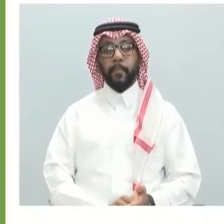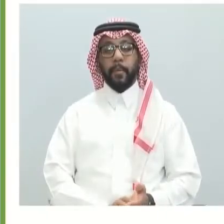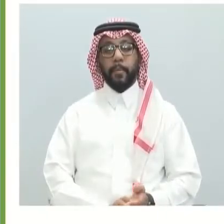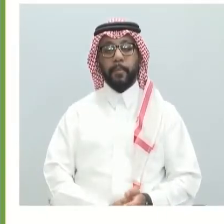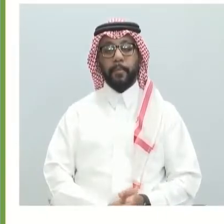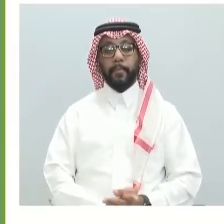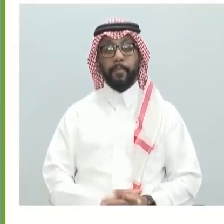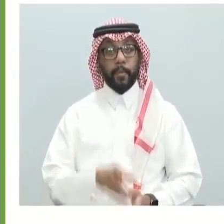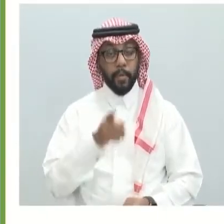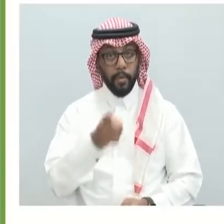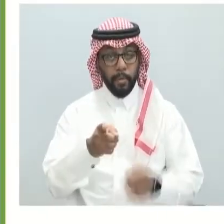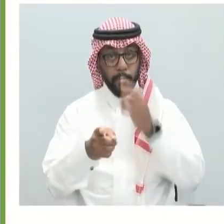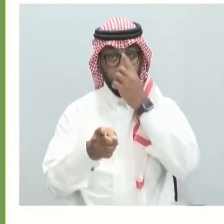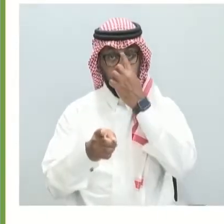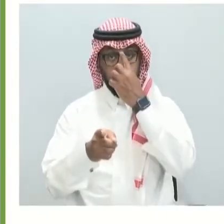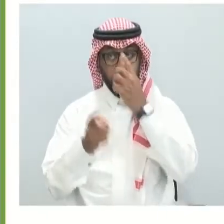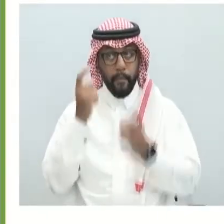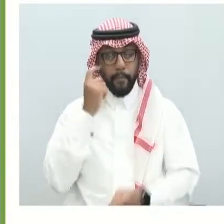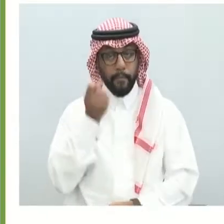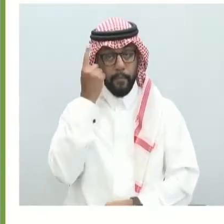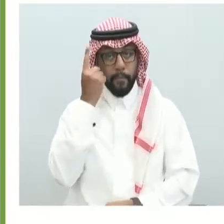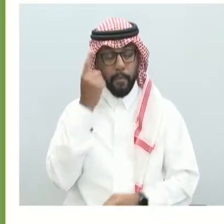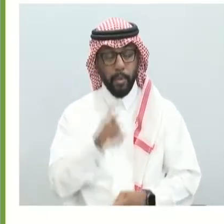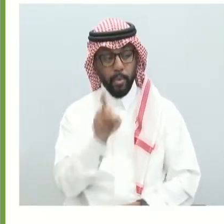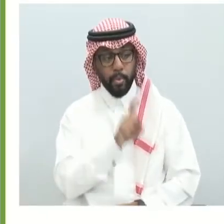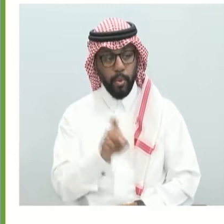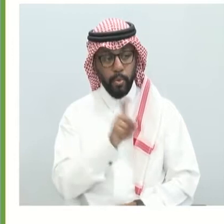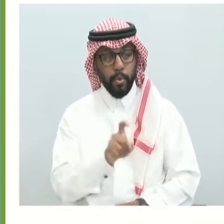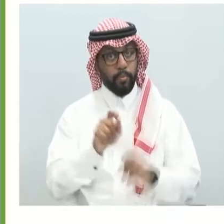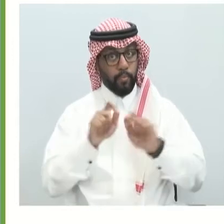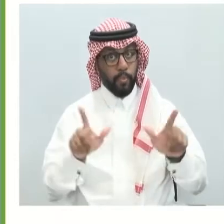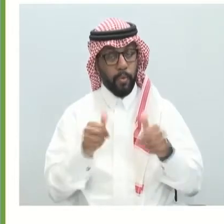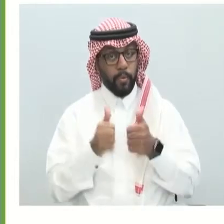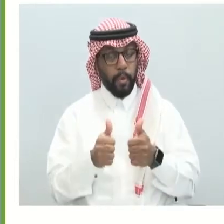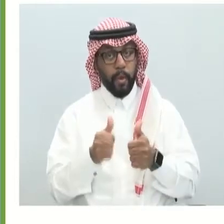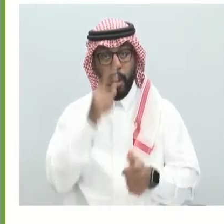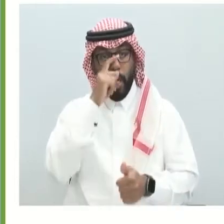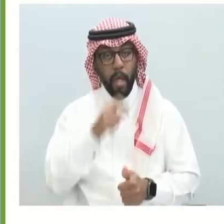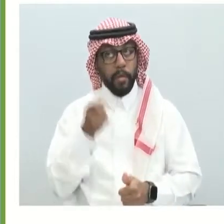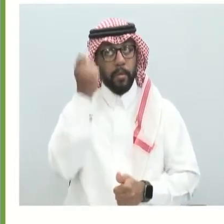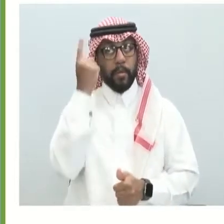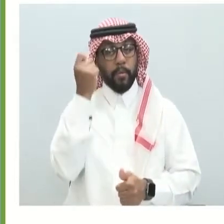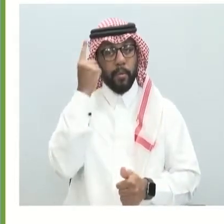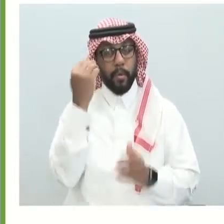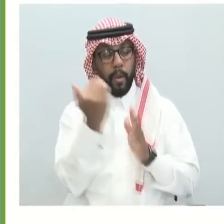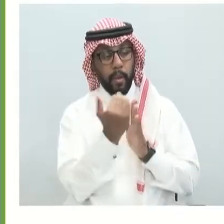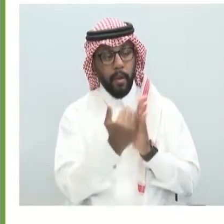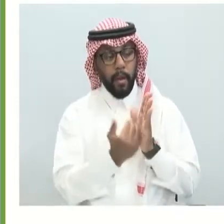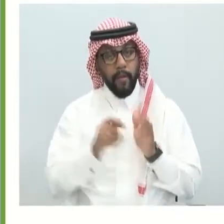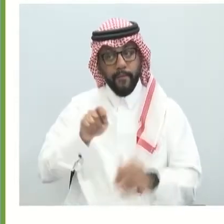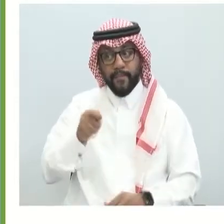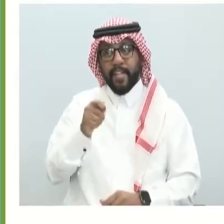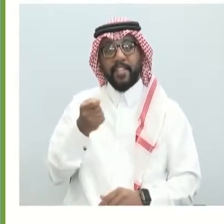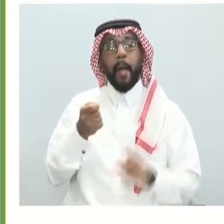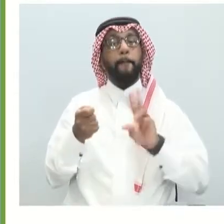حتى تستطيع ان تصوغ اسئله جيده على النص عليك ان تتذكر هذه المفاتيح المهمه